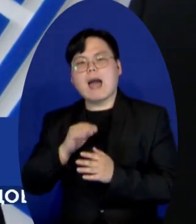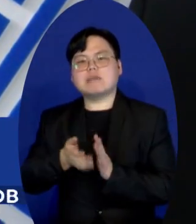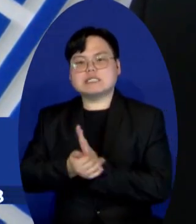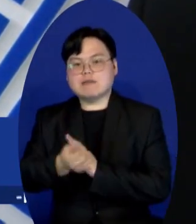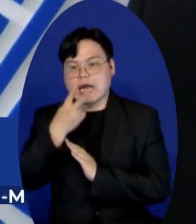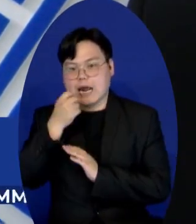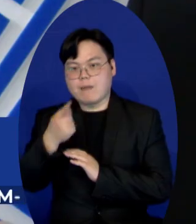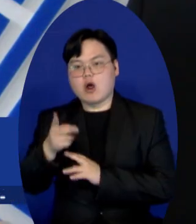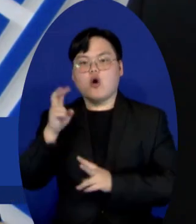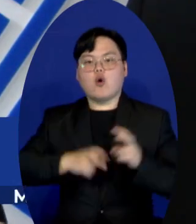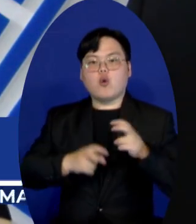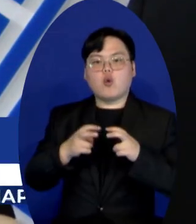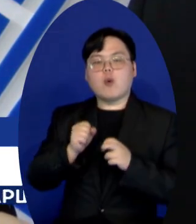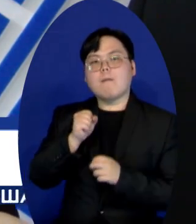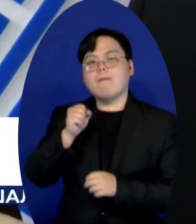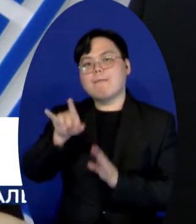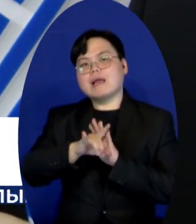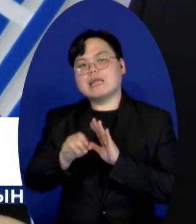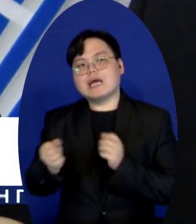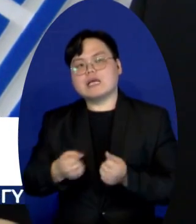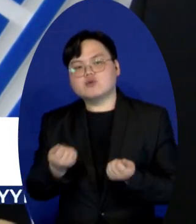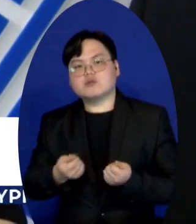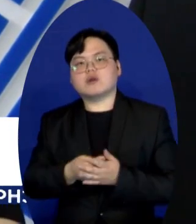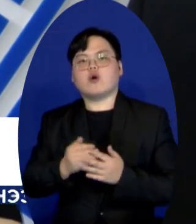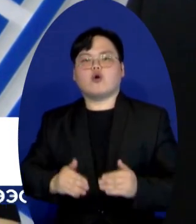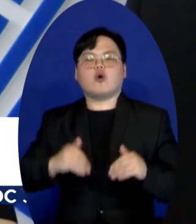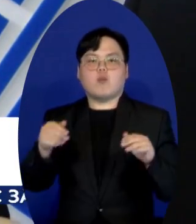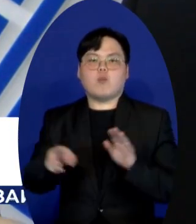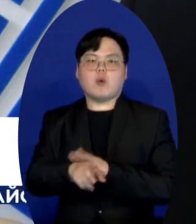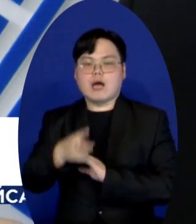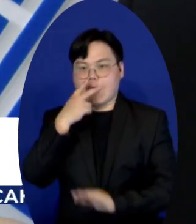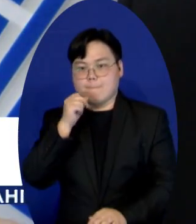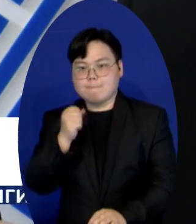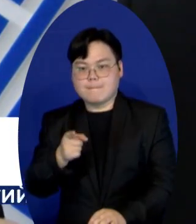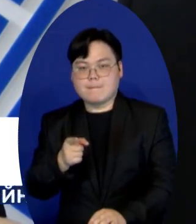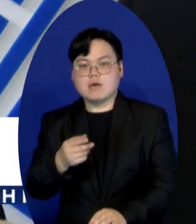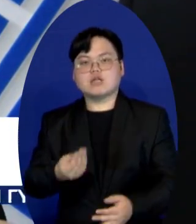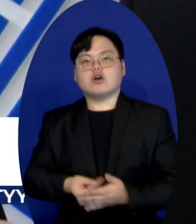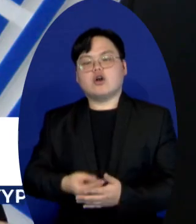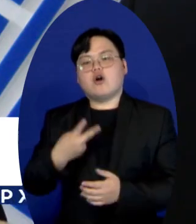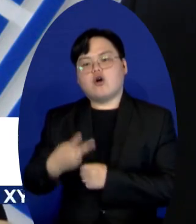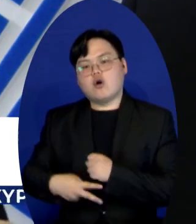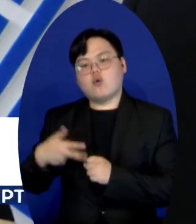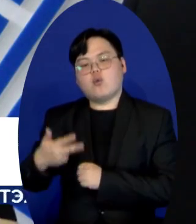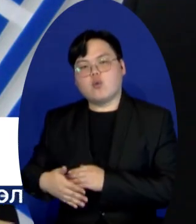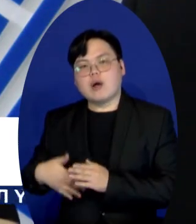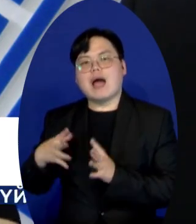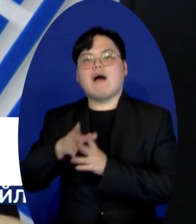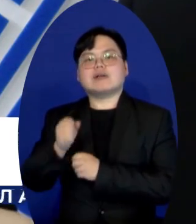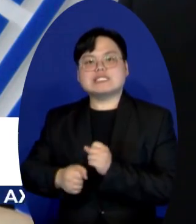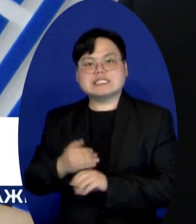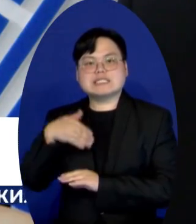байна. Үйлдвэрлэл, мал аж ахуй, газар тариалан илүү хөгжих боломжтой гэдэг нь харагдаж байна. Магадгүй 2-3 жил, 10 жилийн